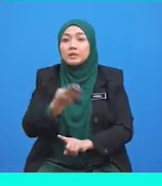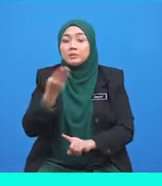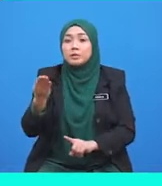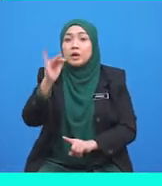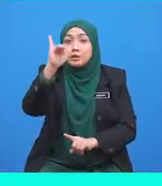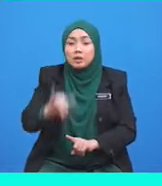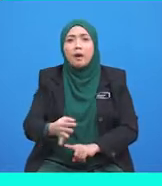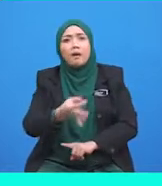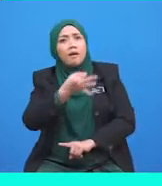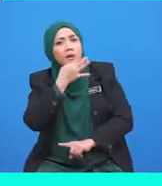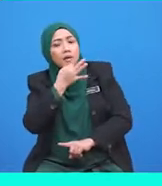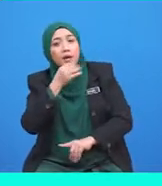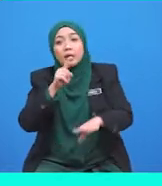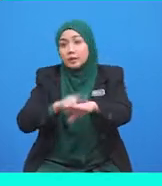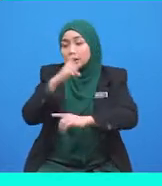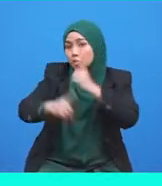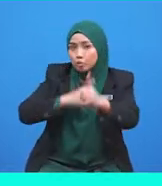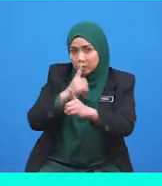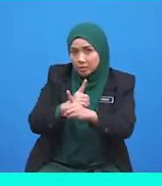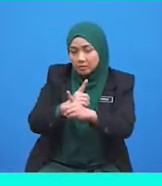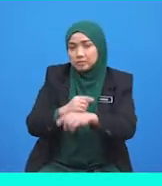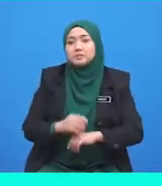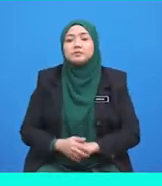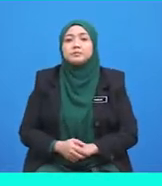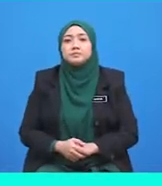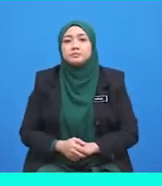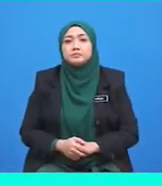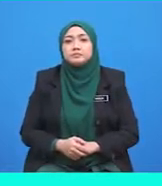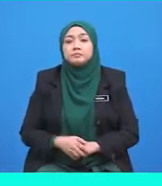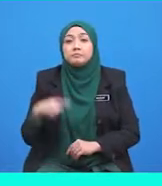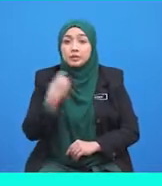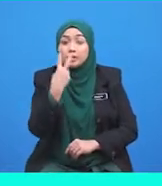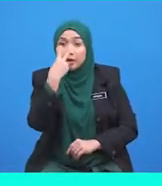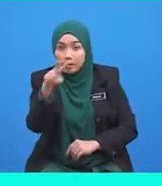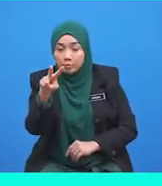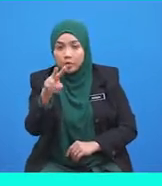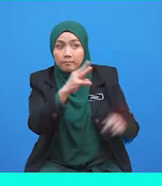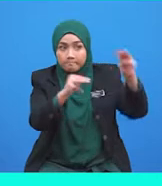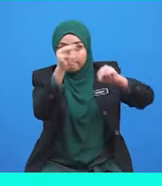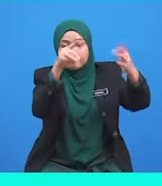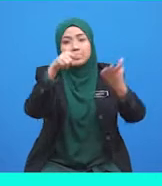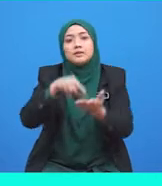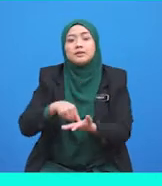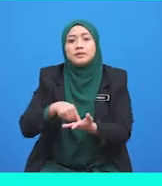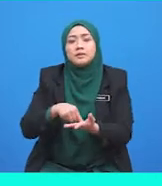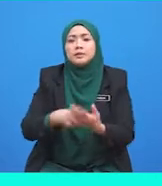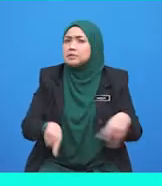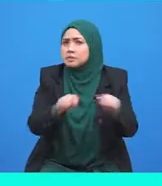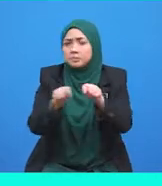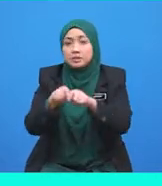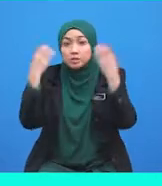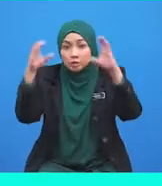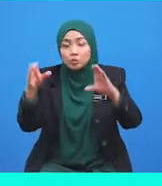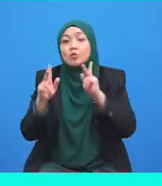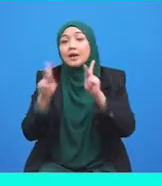dunia. Begitu hebat, bukan? Seterusnya, kita lihat pula monumen ini. Seperti yang